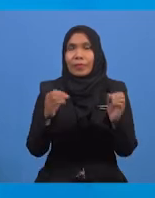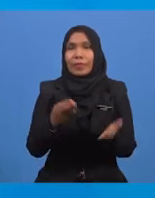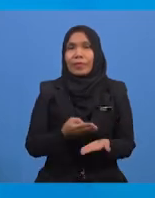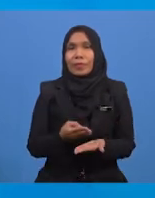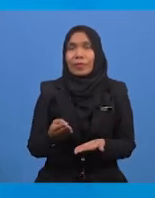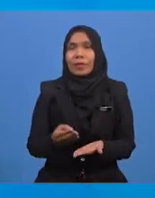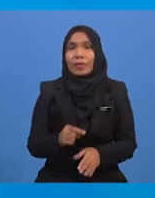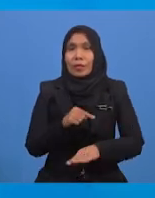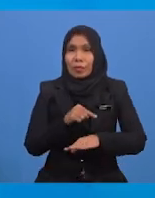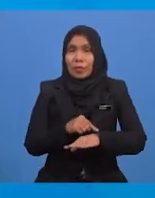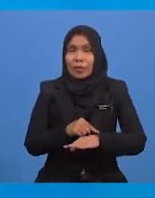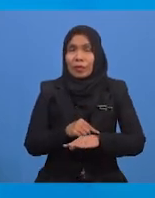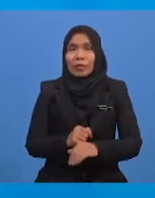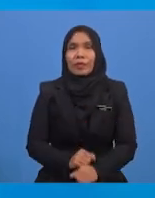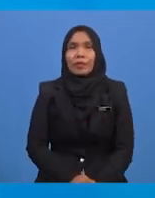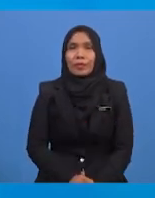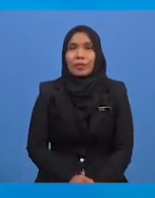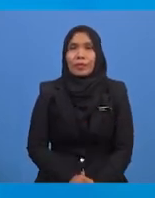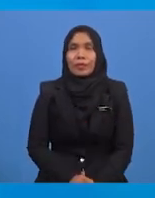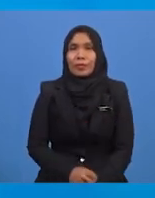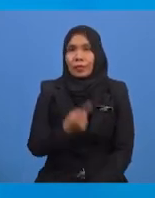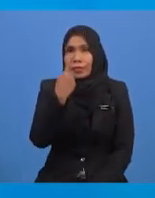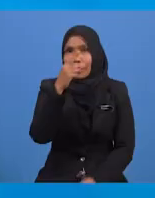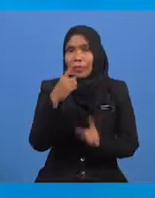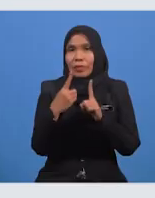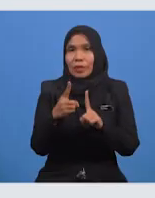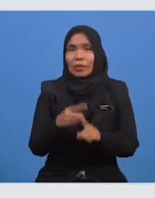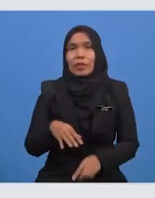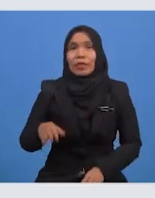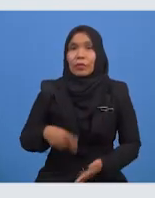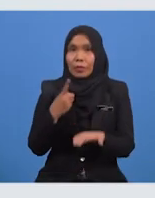soalan tersebut sebelum kita bincangkan soalan.